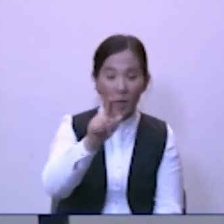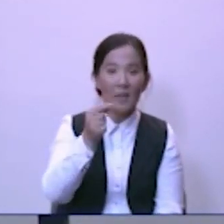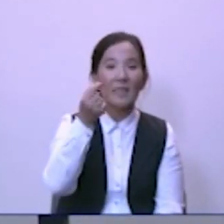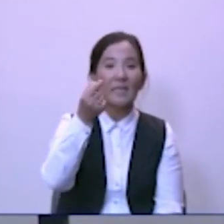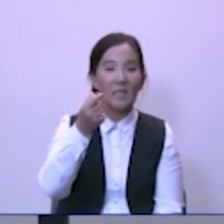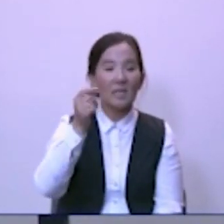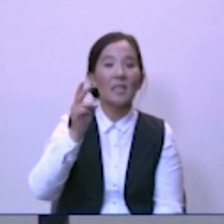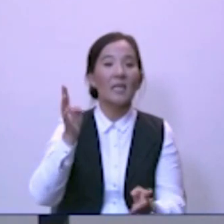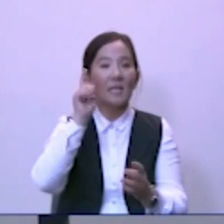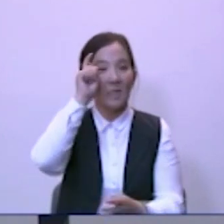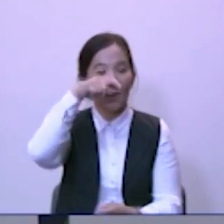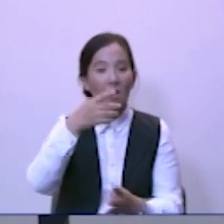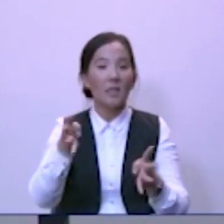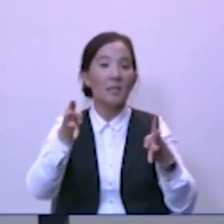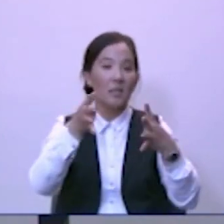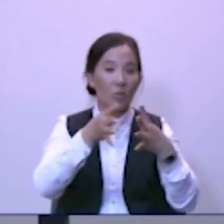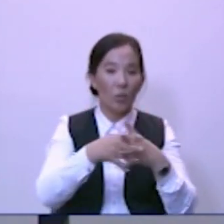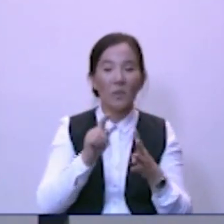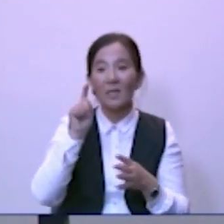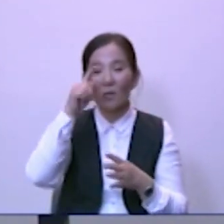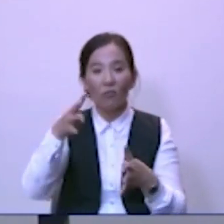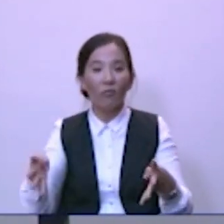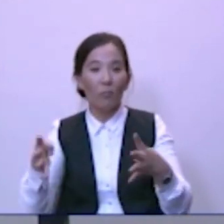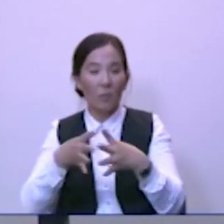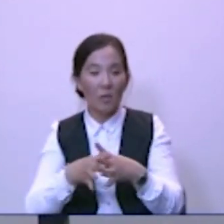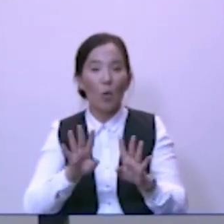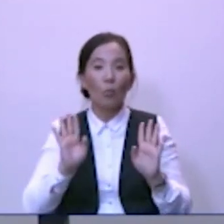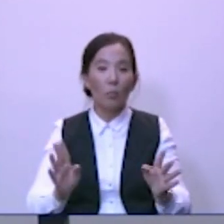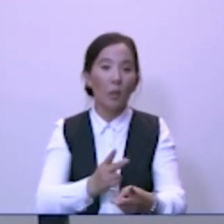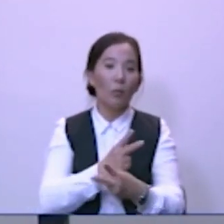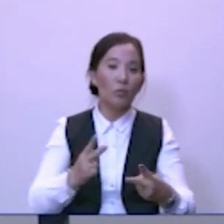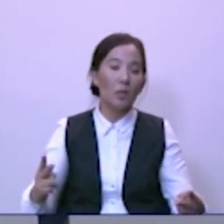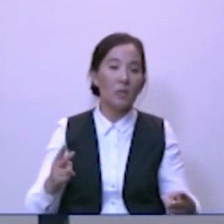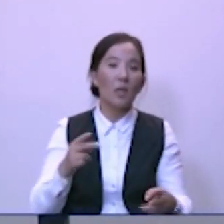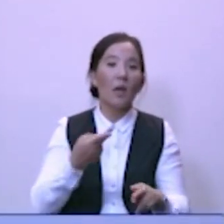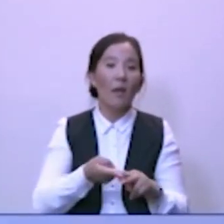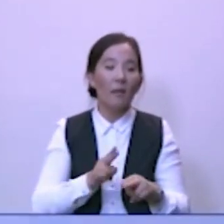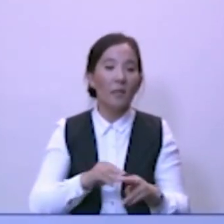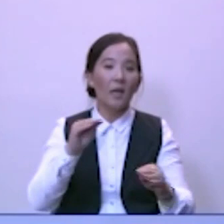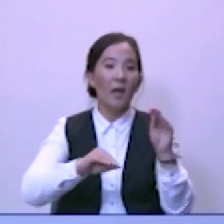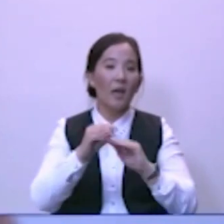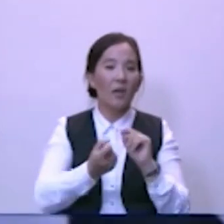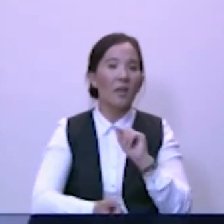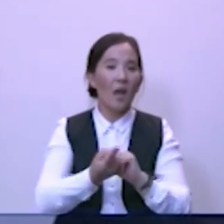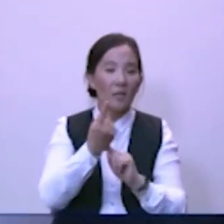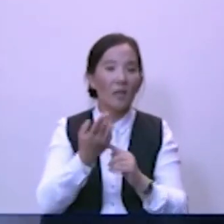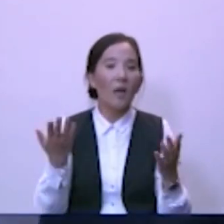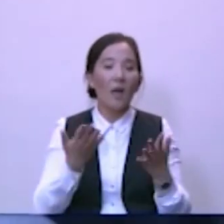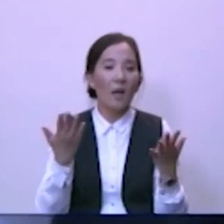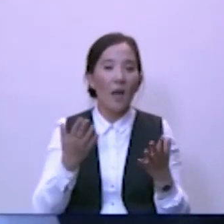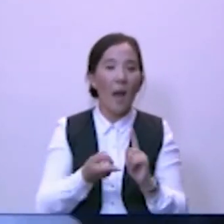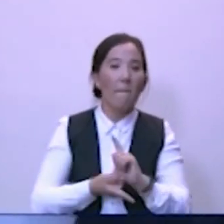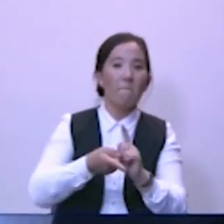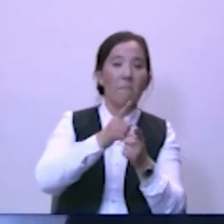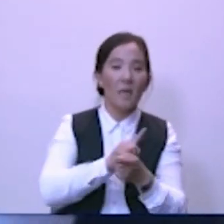кислоты и соединим и с кислотой то здесь получается у нас реакция обмена то есть натрий